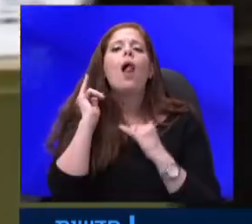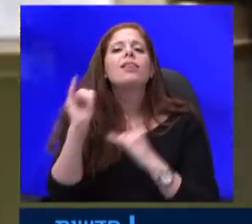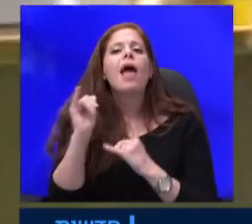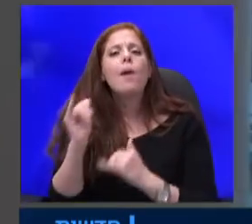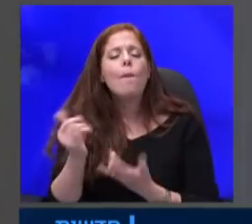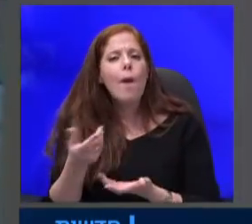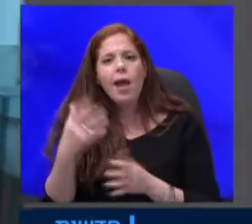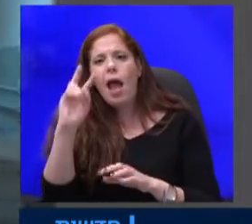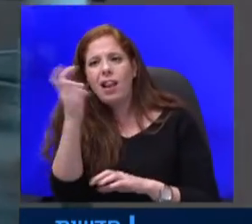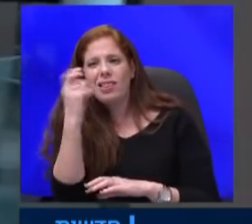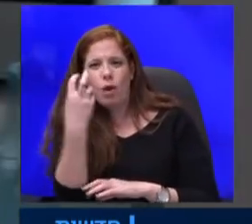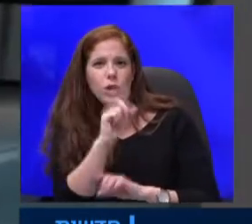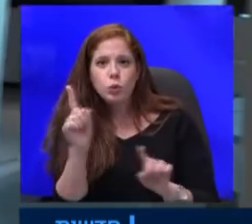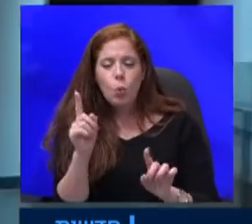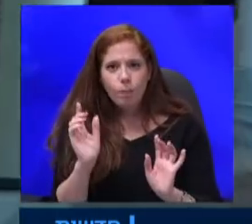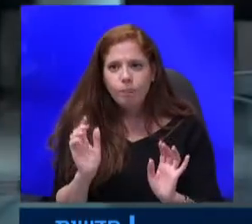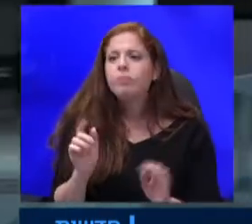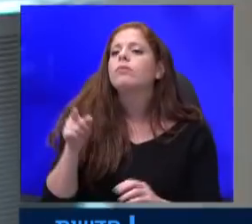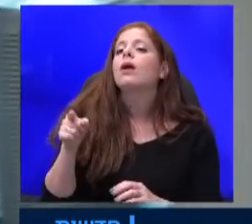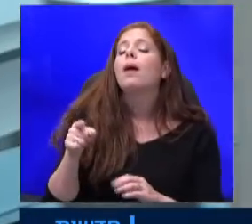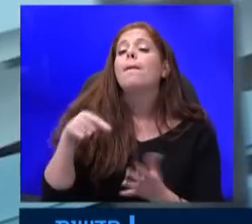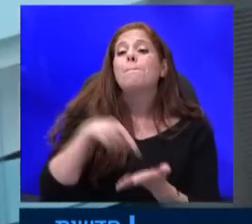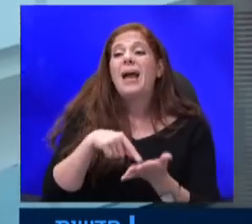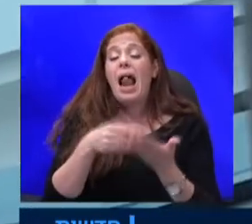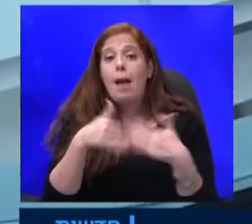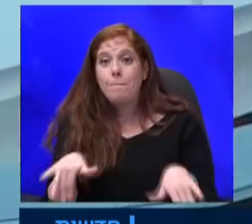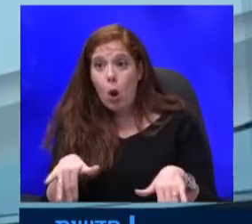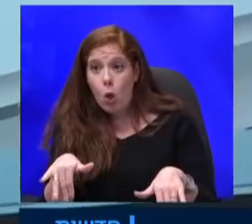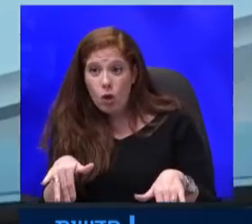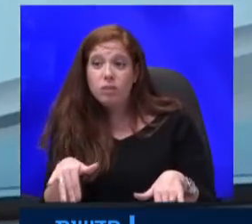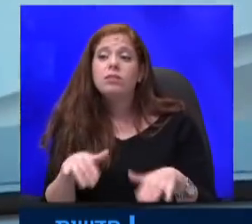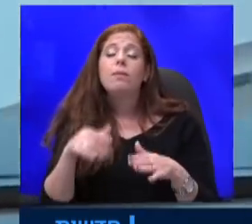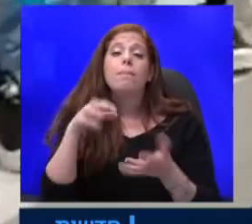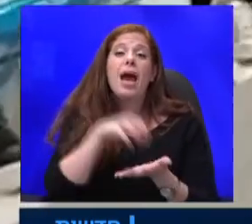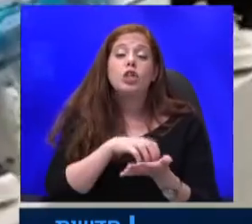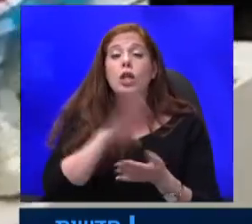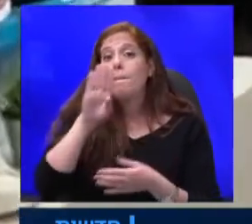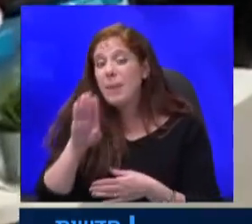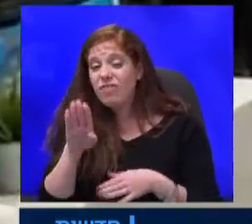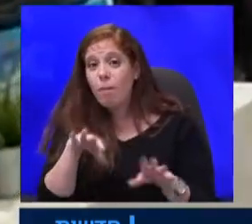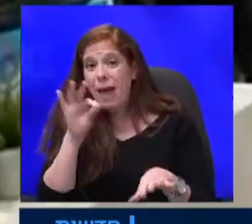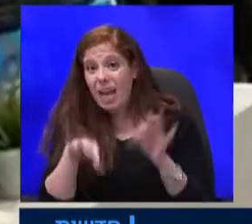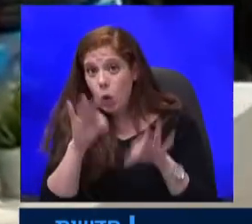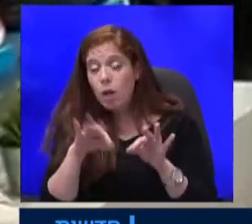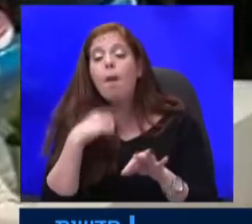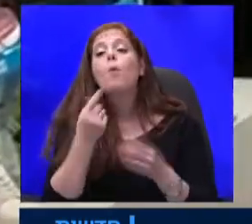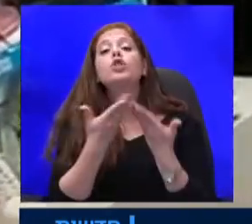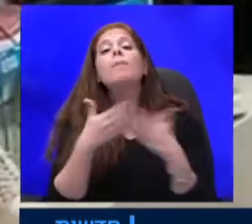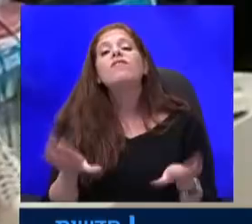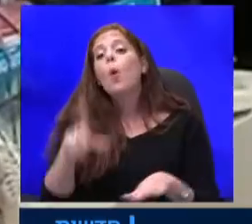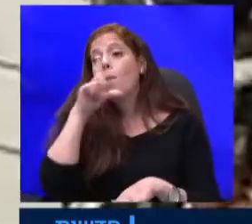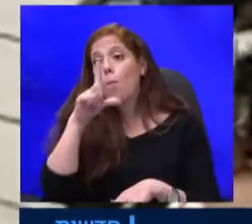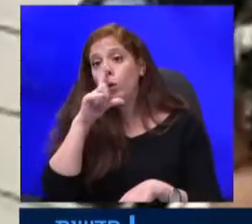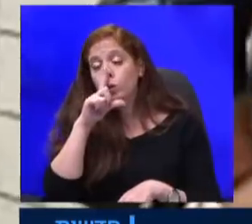בגלל ההגבלות החלקיות ברשת ביגו והקניונים, מיהרו להודיע כי הם יפתחו בראשון בניגוד